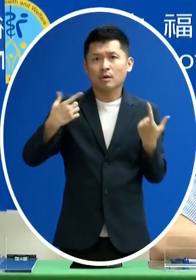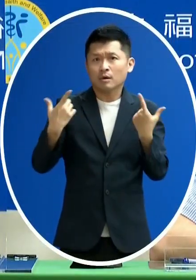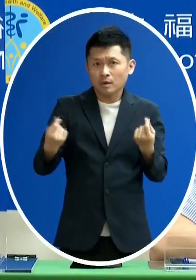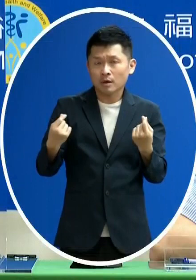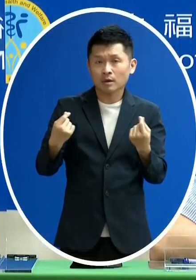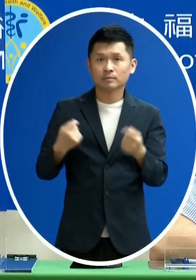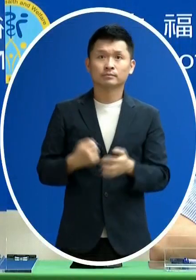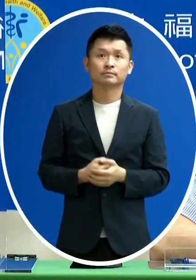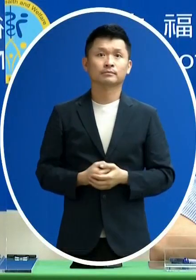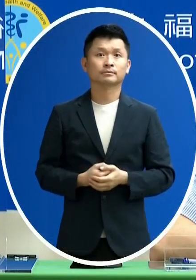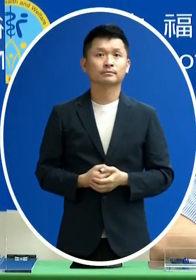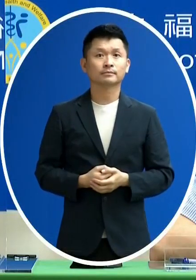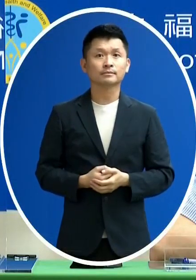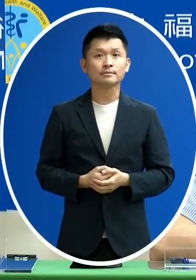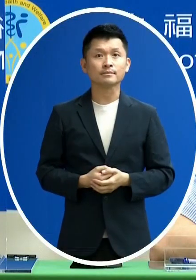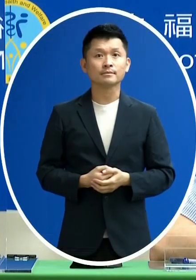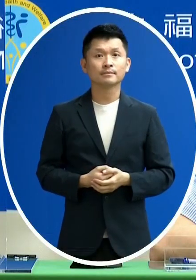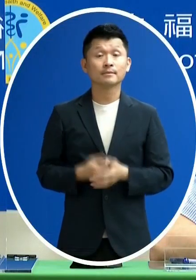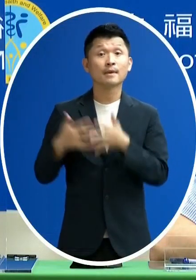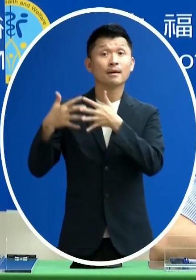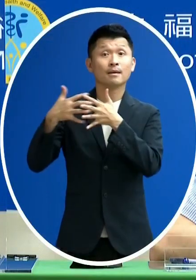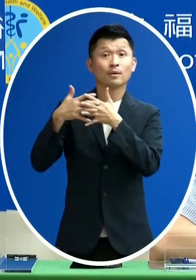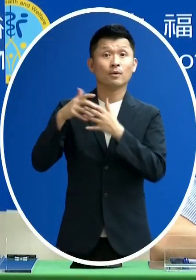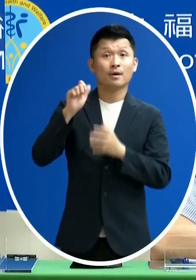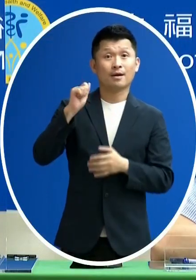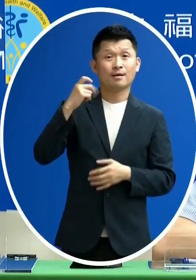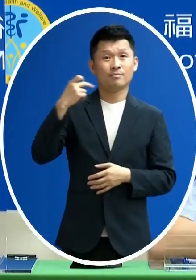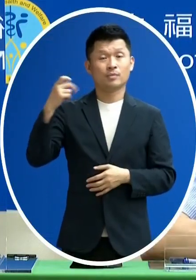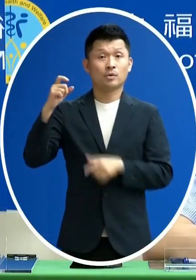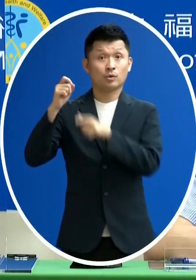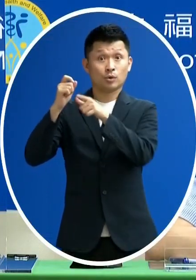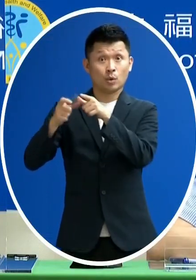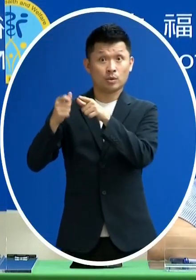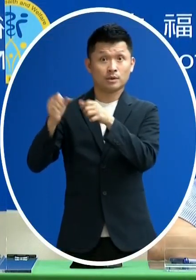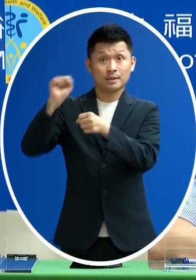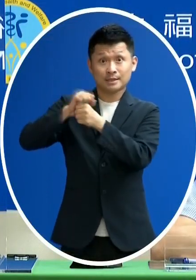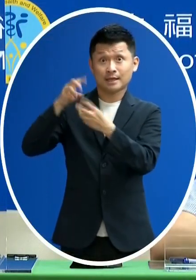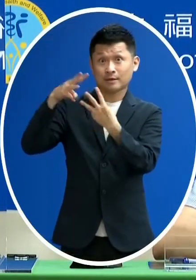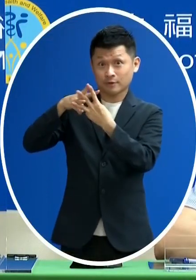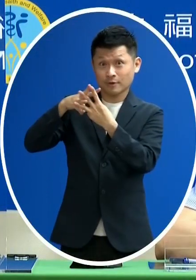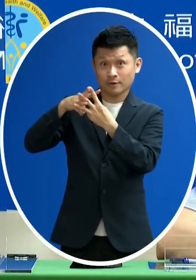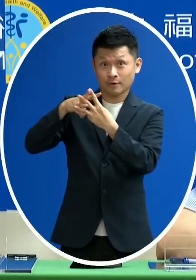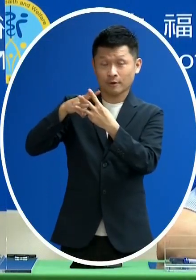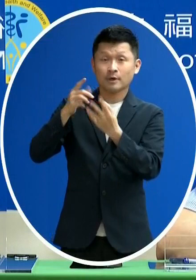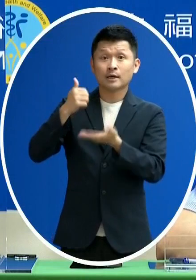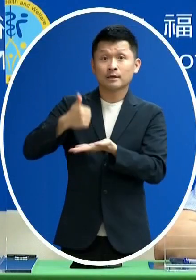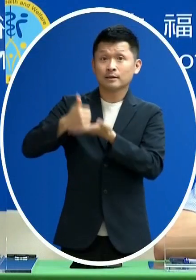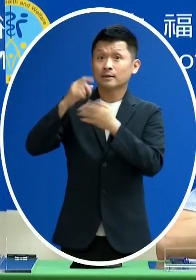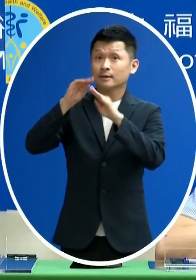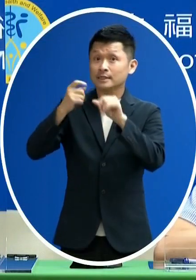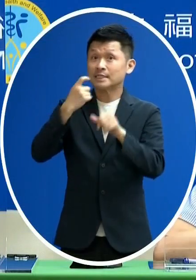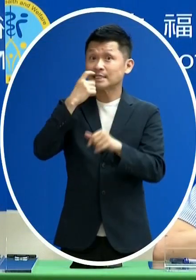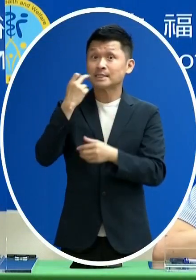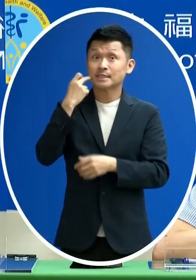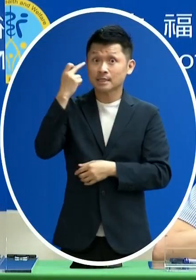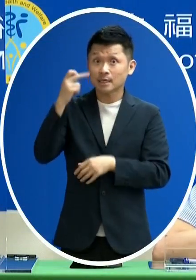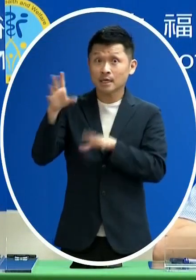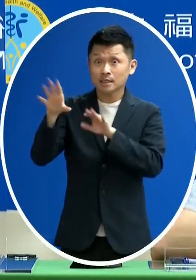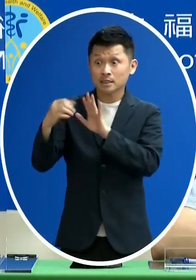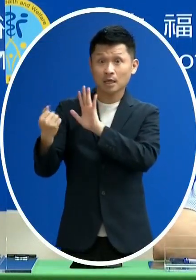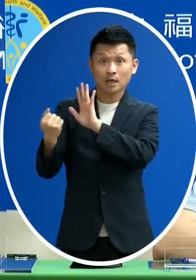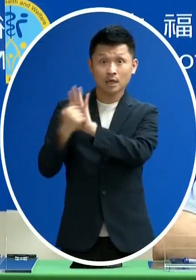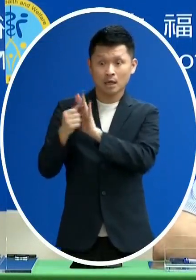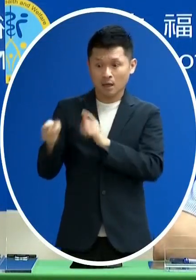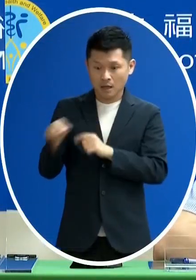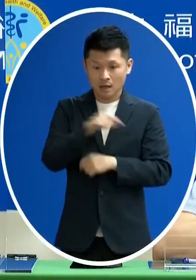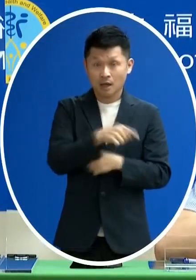国在Acorn 公司它在美国加州圣地亚哥的相关的一个资料。那